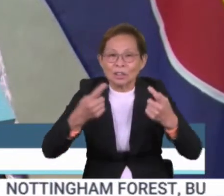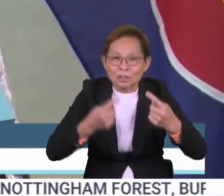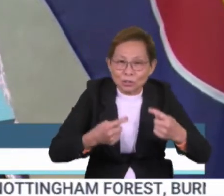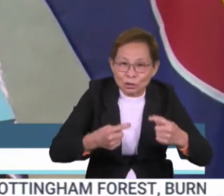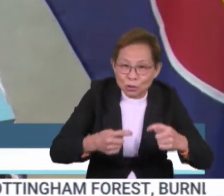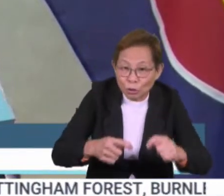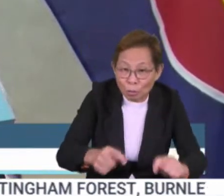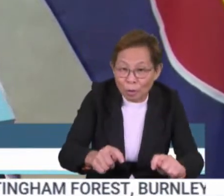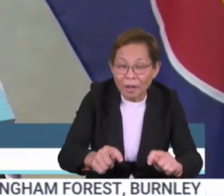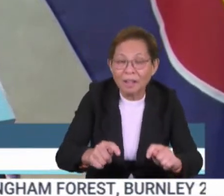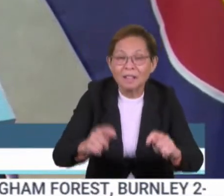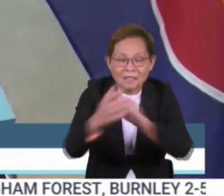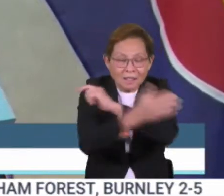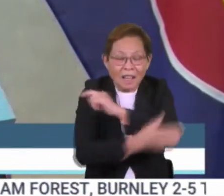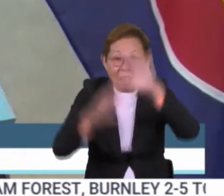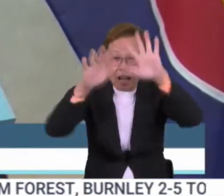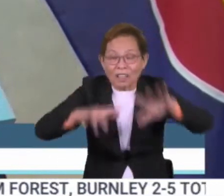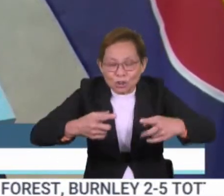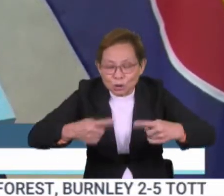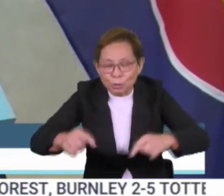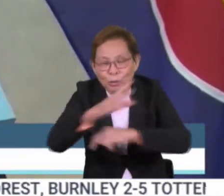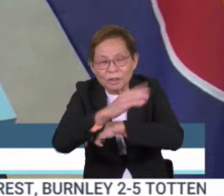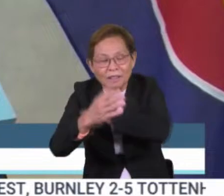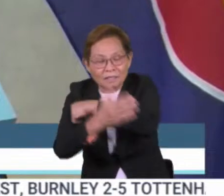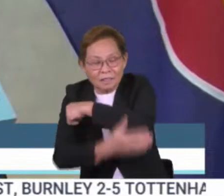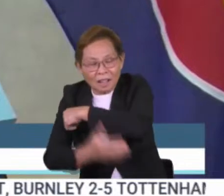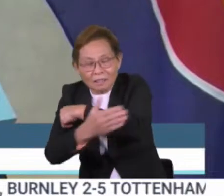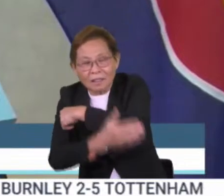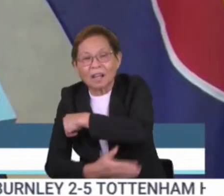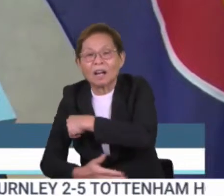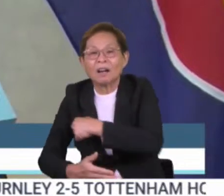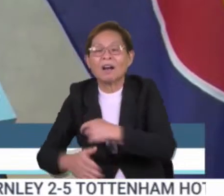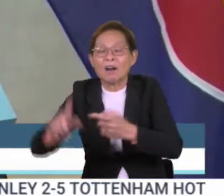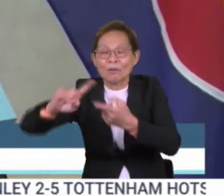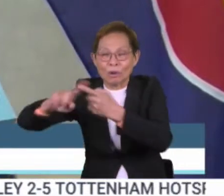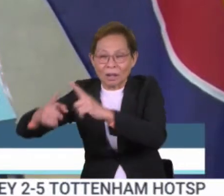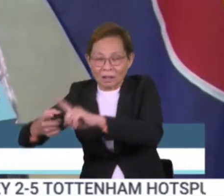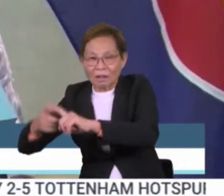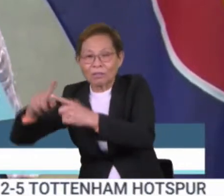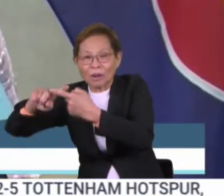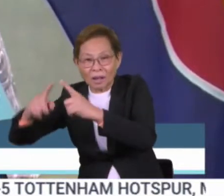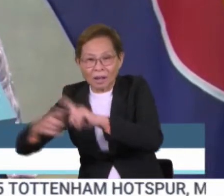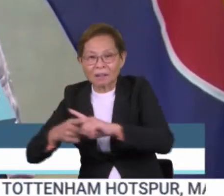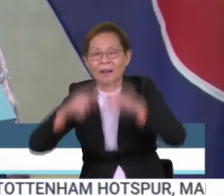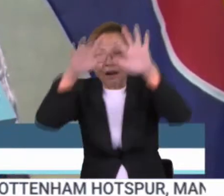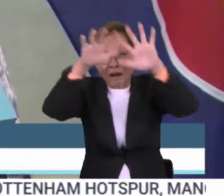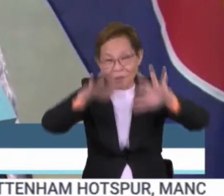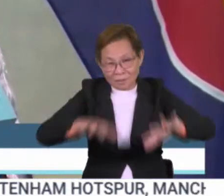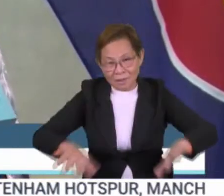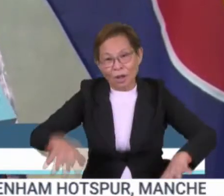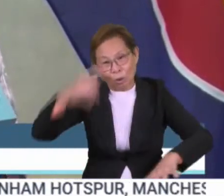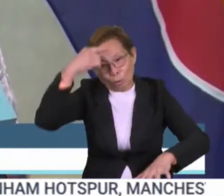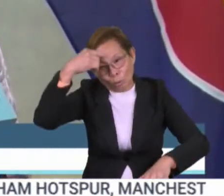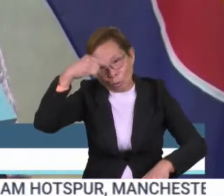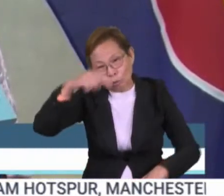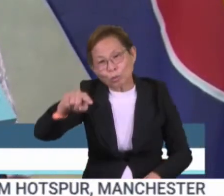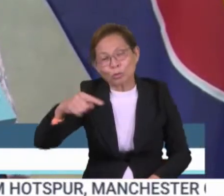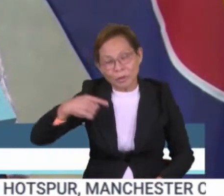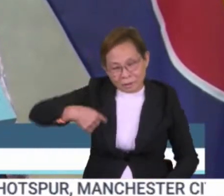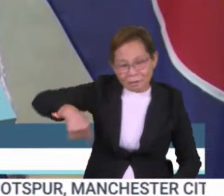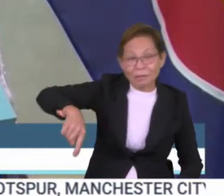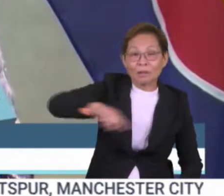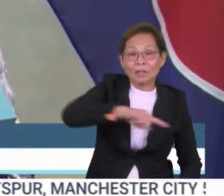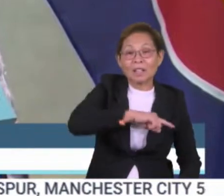ASEAN dan negara-negara yang berkenaan sebagai rakan-rakan ASEAN itu untuk